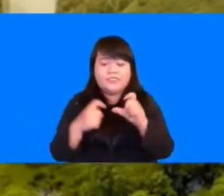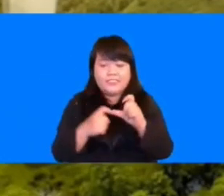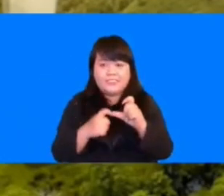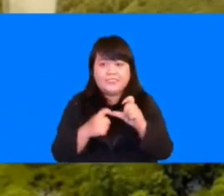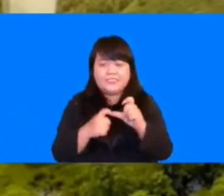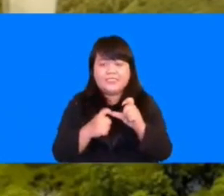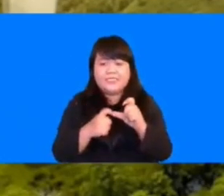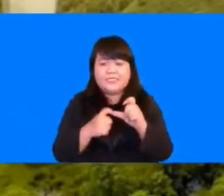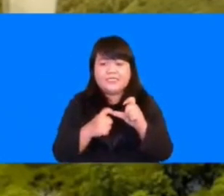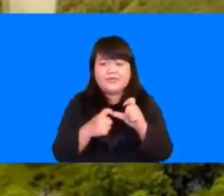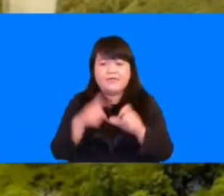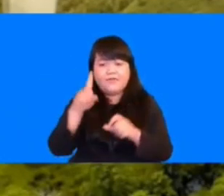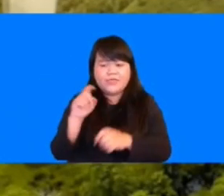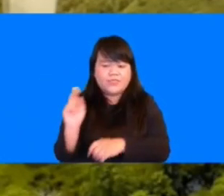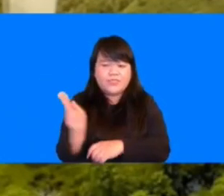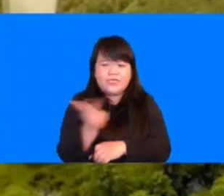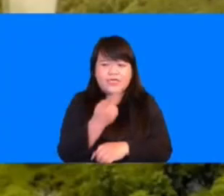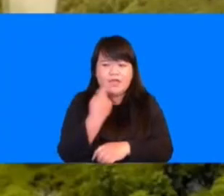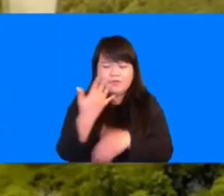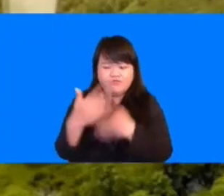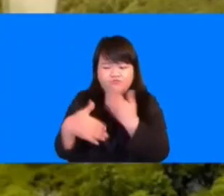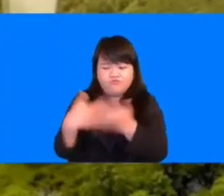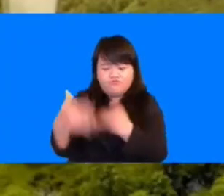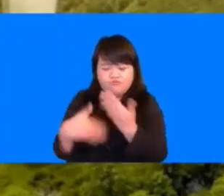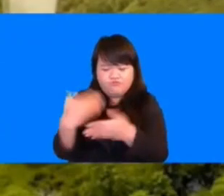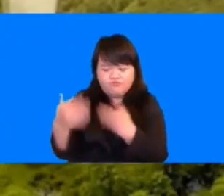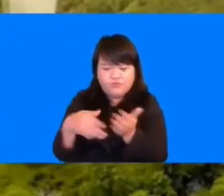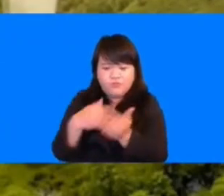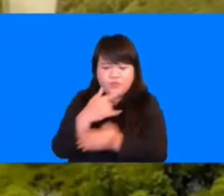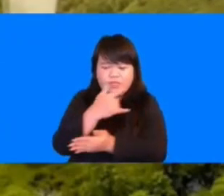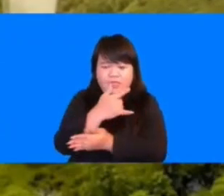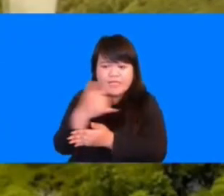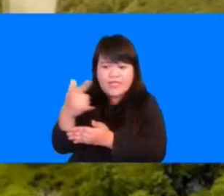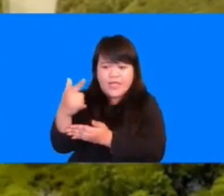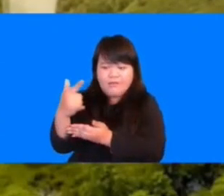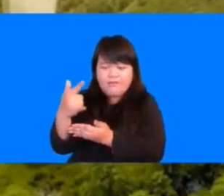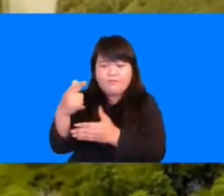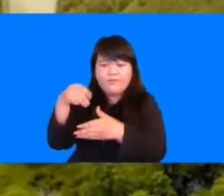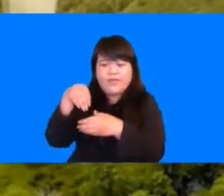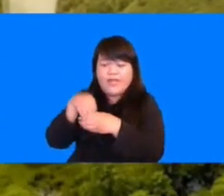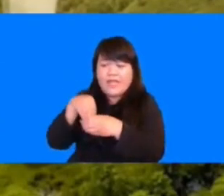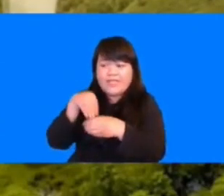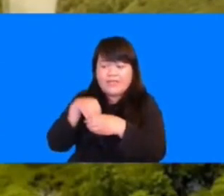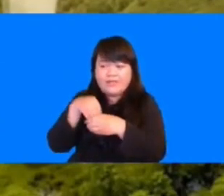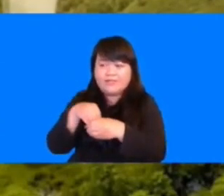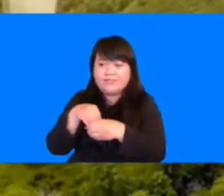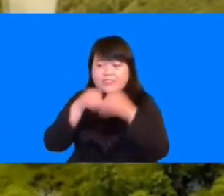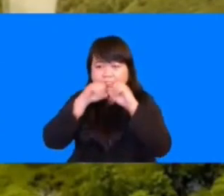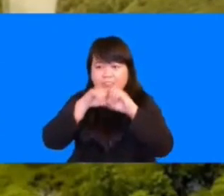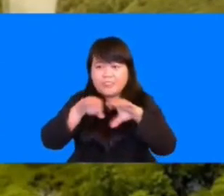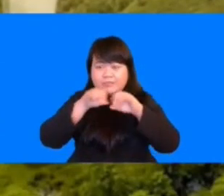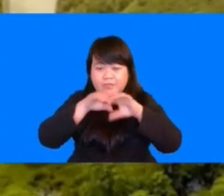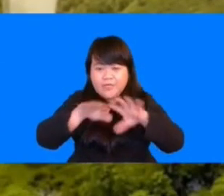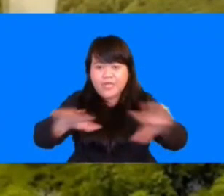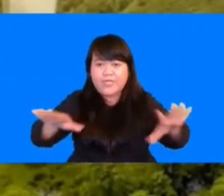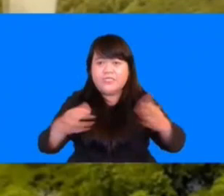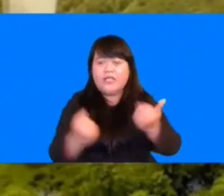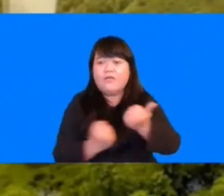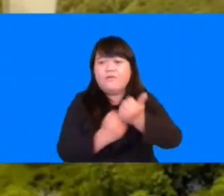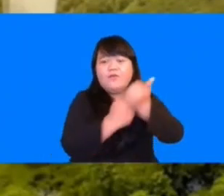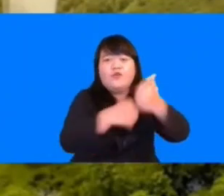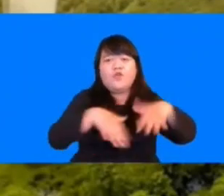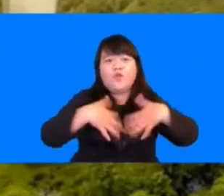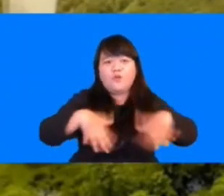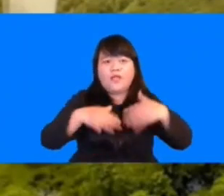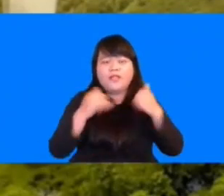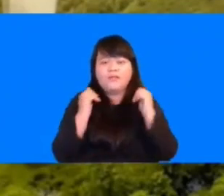kami akan terus mendokumentasikan, mendesiminasi, mendorong